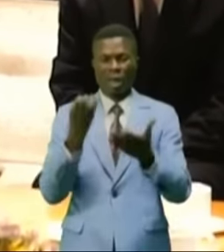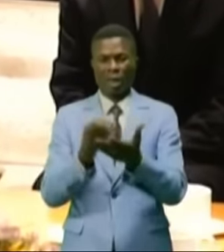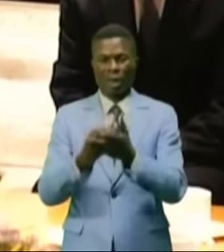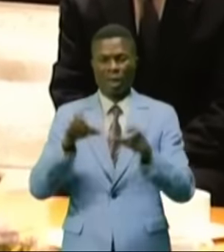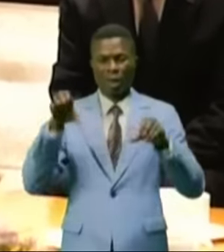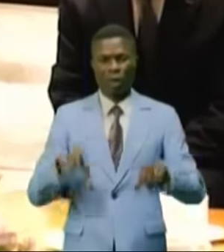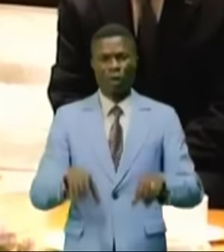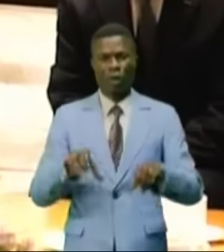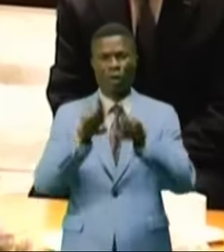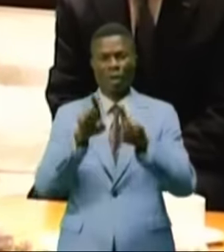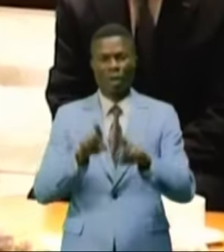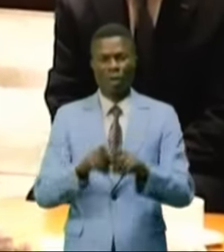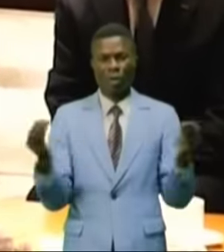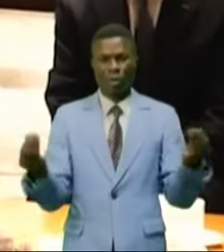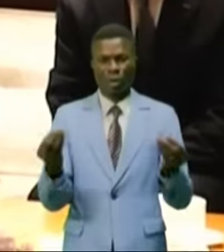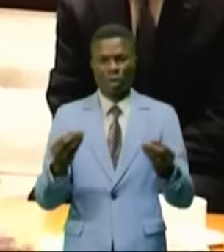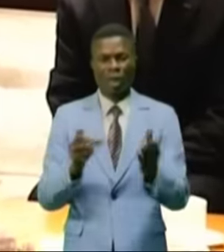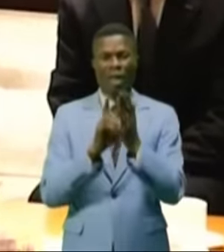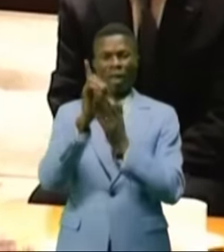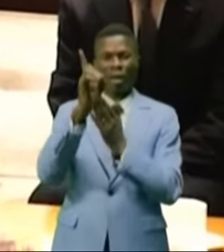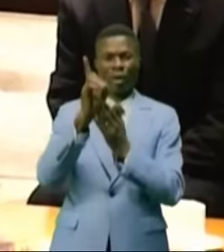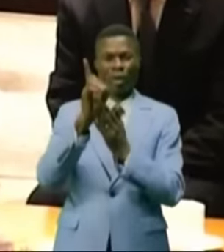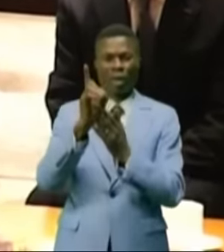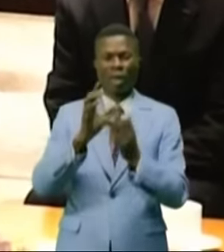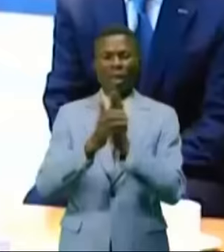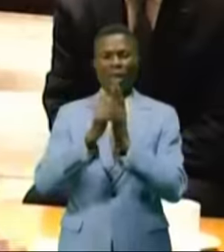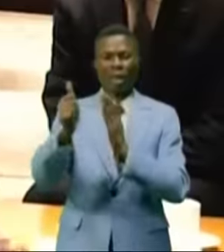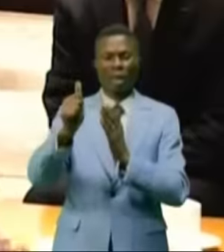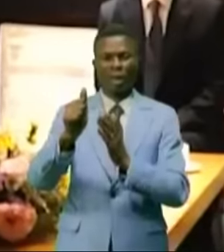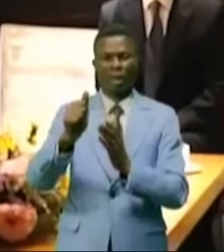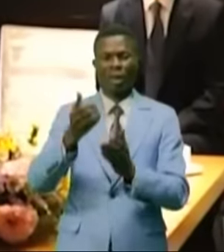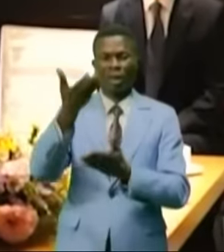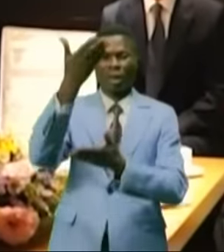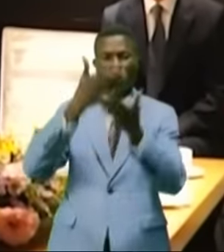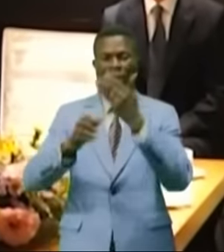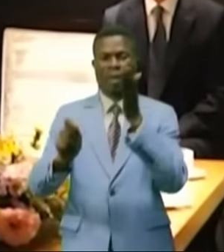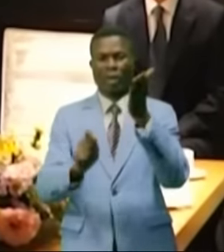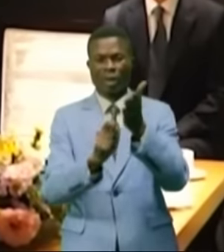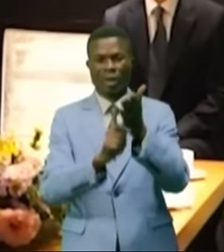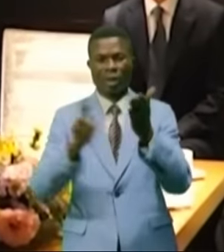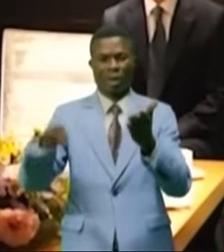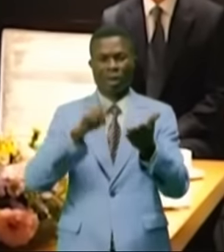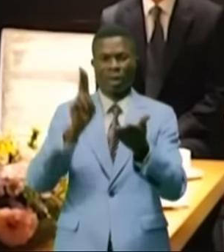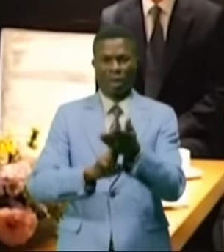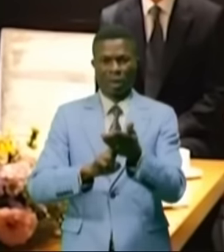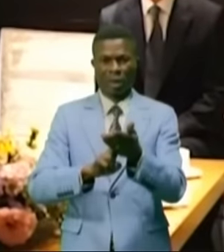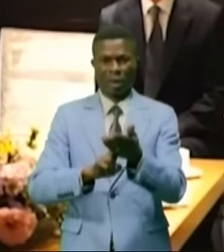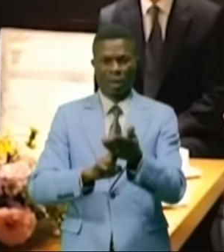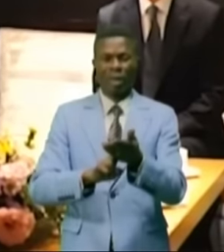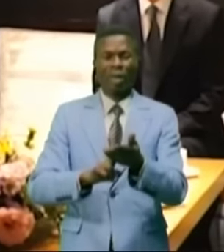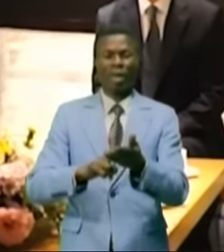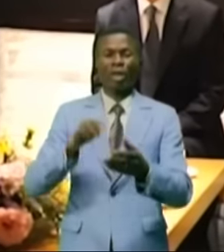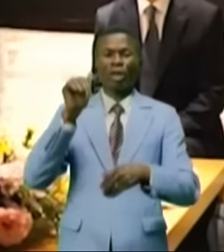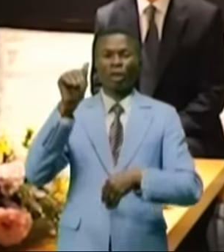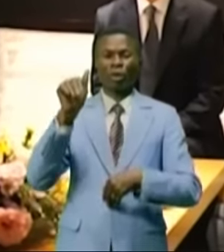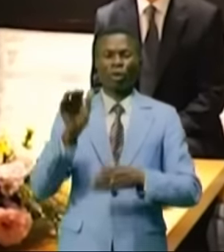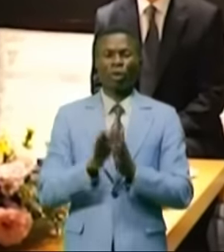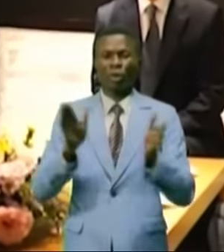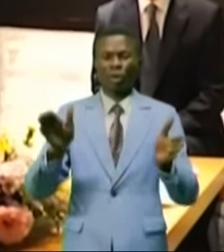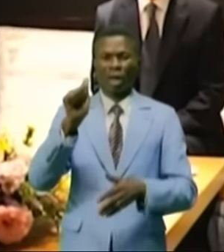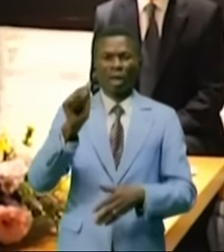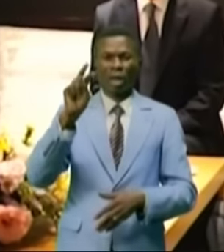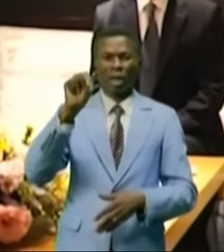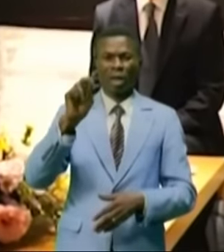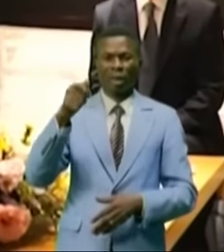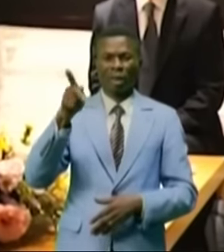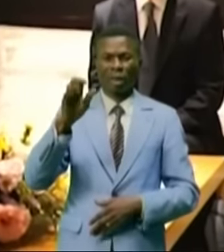RDC grâce au développement des compétences et le transfert de technologies. Signé par M. Anthony Kinzo-Kamole, directeur général de l'ANAPI pour